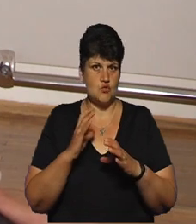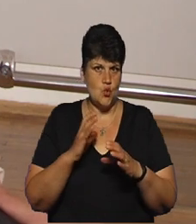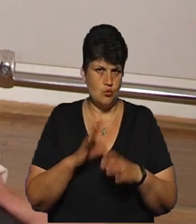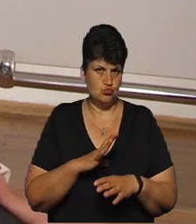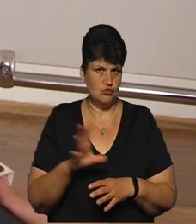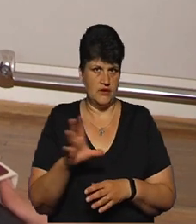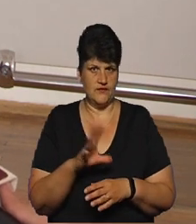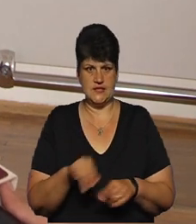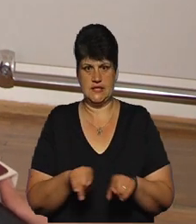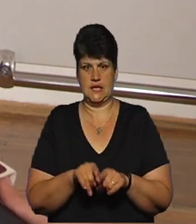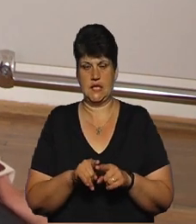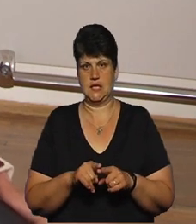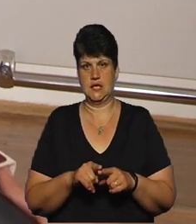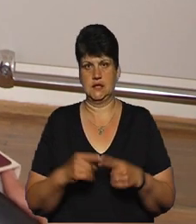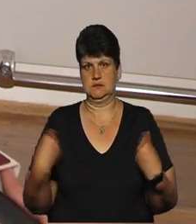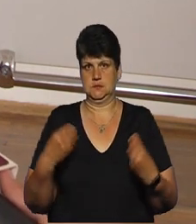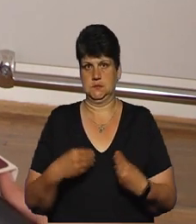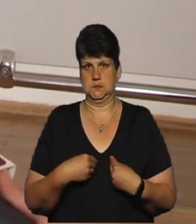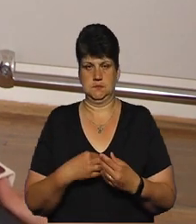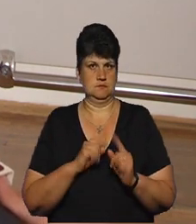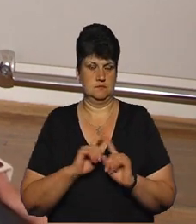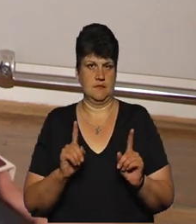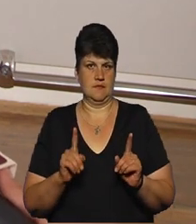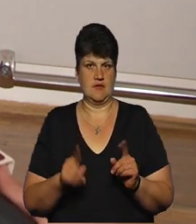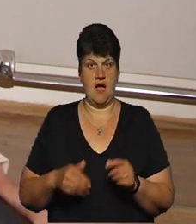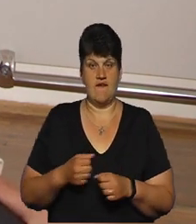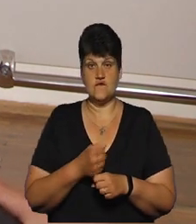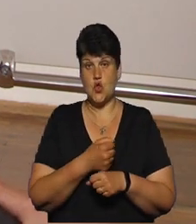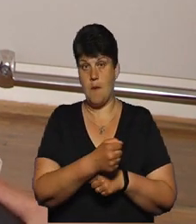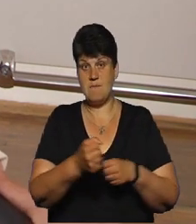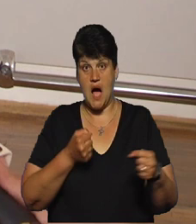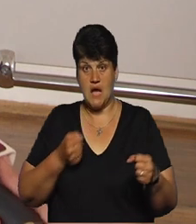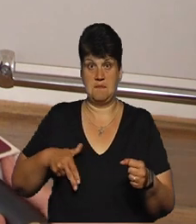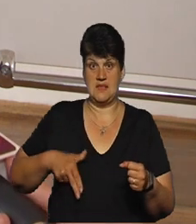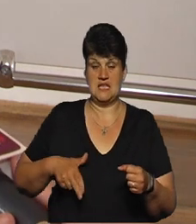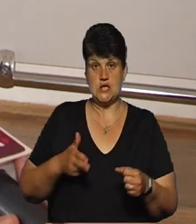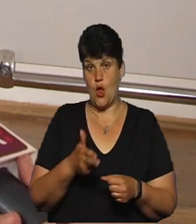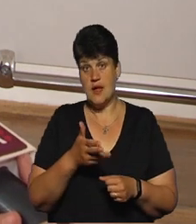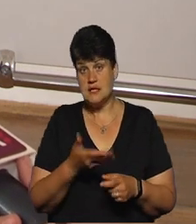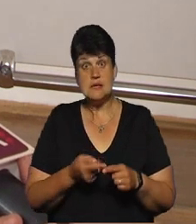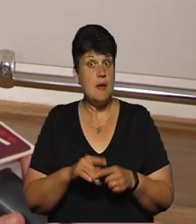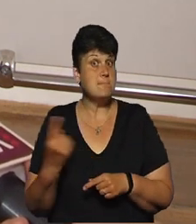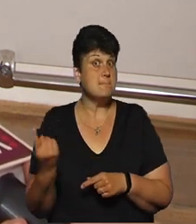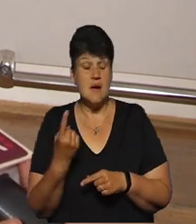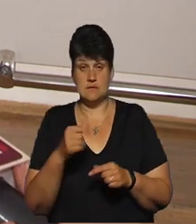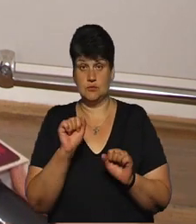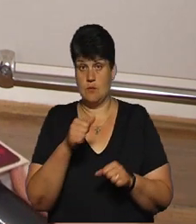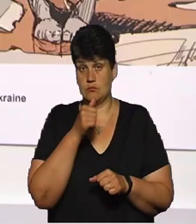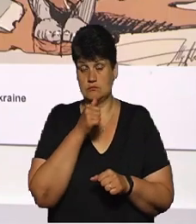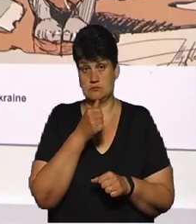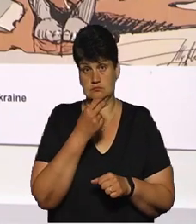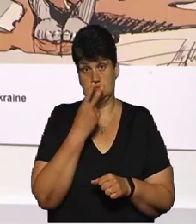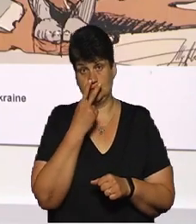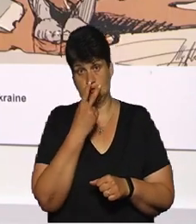такі, знаєте, в камуфляжному, з автоматами, з пістолетами. І це була перша спроба намагання зустрітися і посміхнутися один